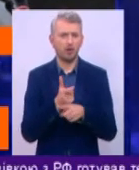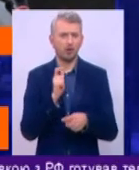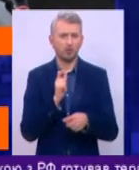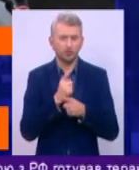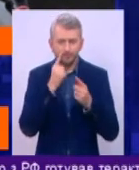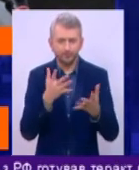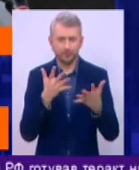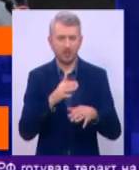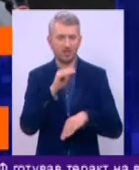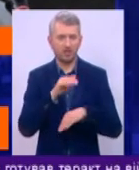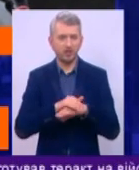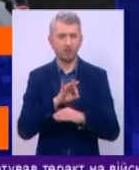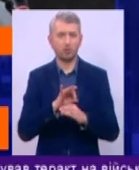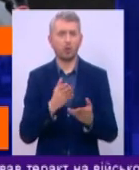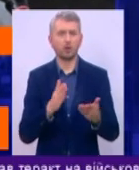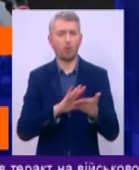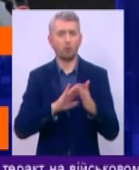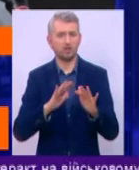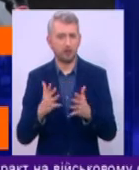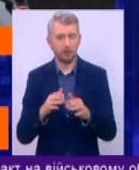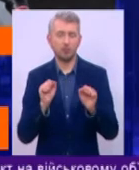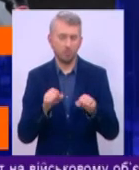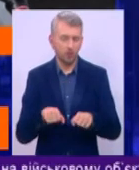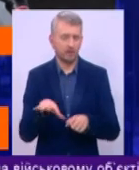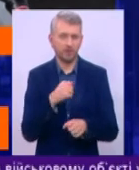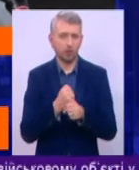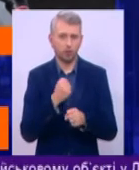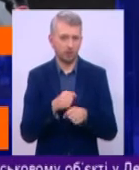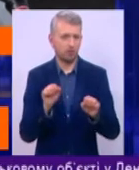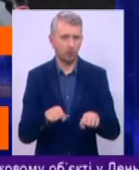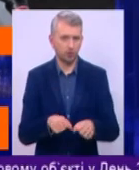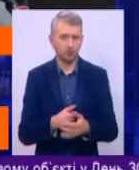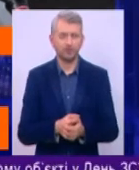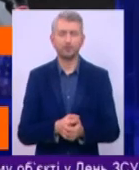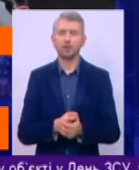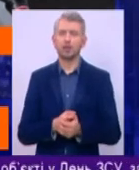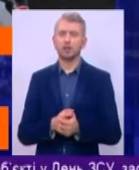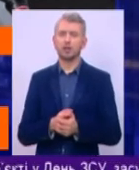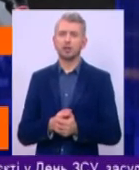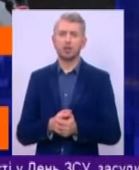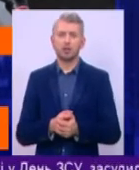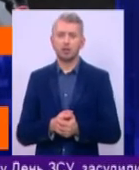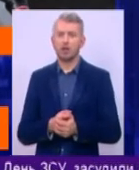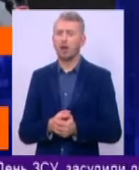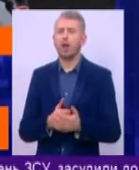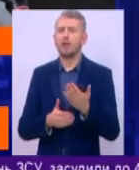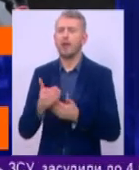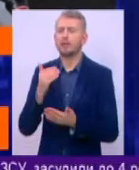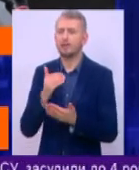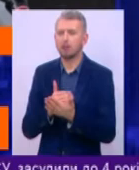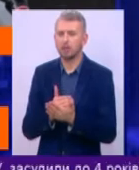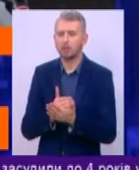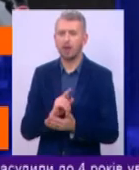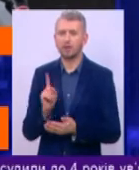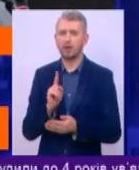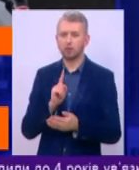красномовно може свідчити про ті чи інші обставини. Тому можна все робити, можна. Не пане Юрію, і на сам кінець. На сам кінець,